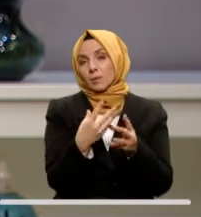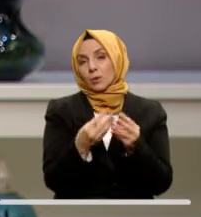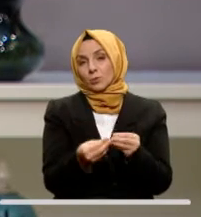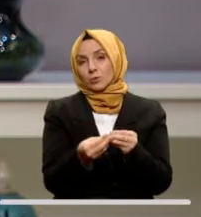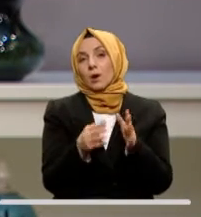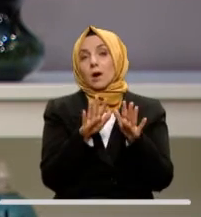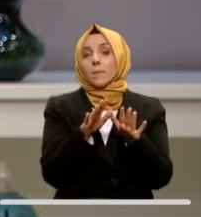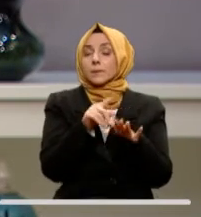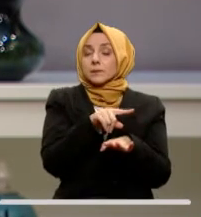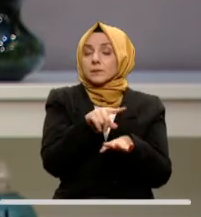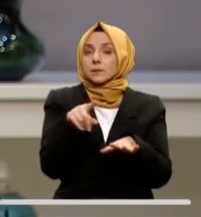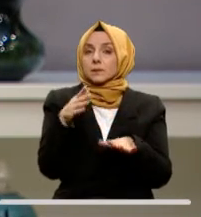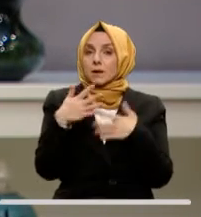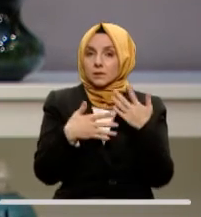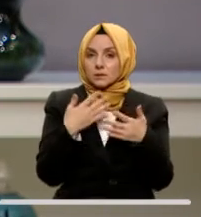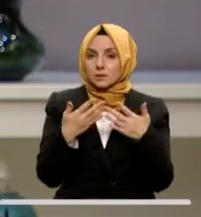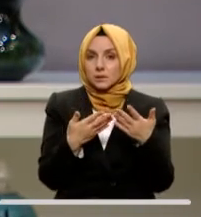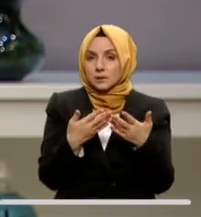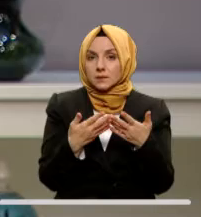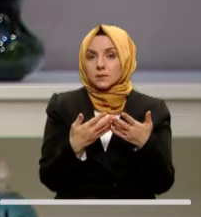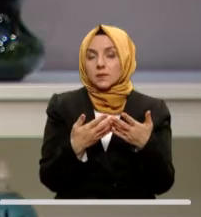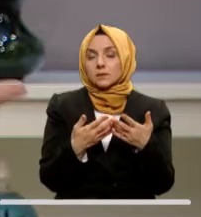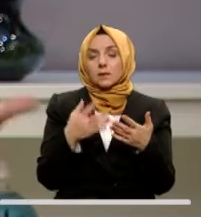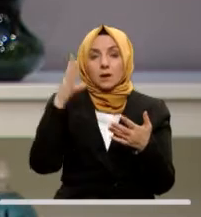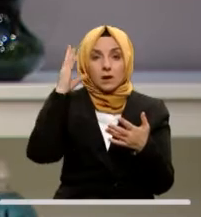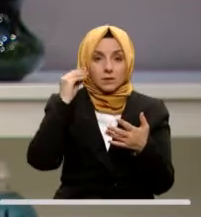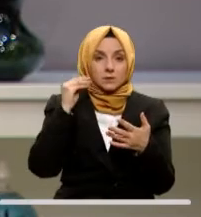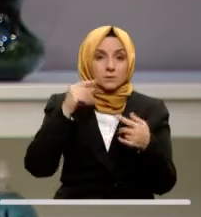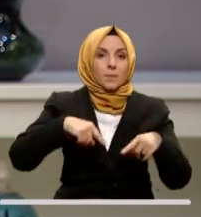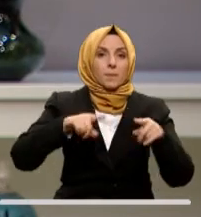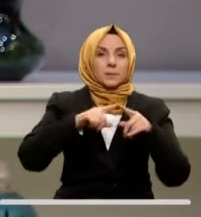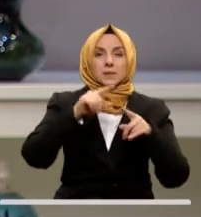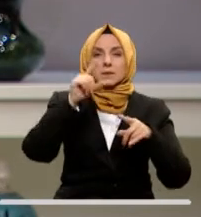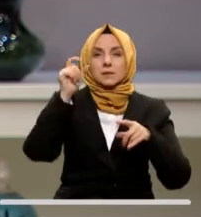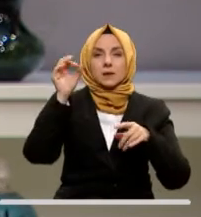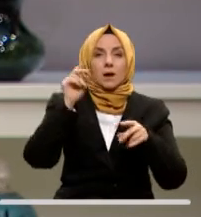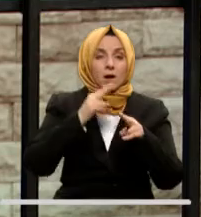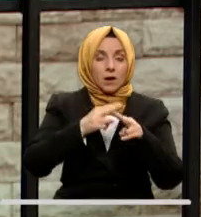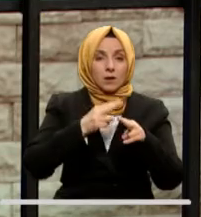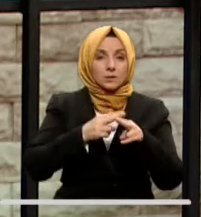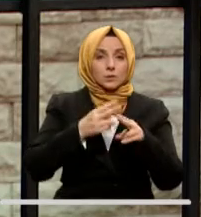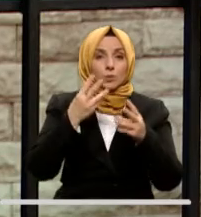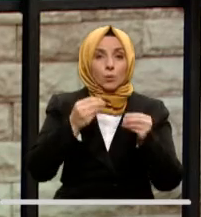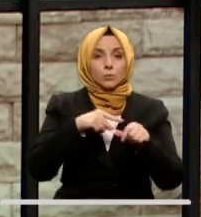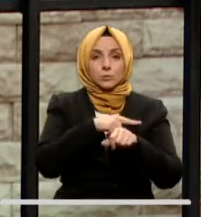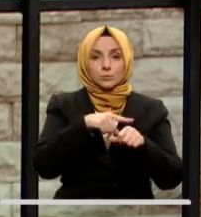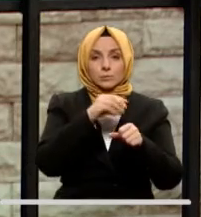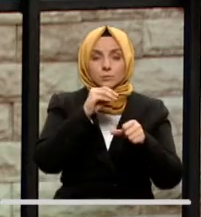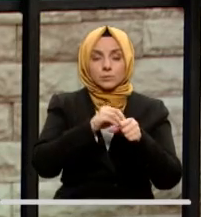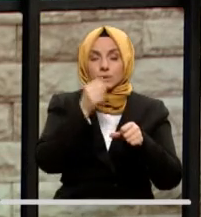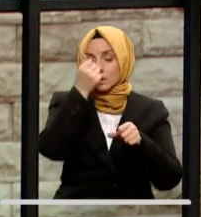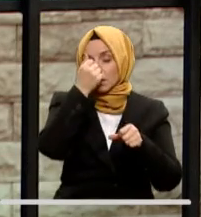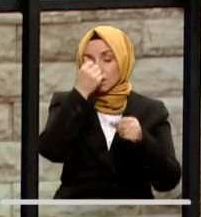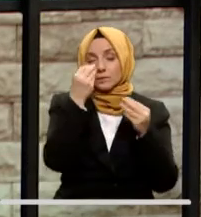dan benim anladım bize öyle bir acil durumda kan veriyor olsak dahi Okan kullanılmıyor değil mi ya Çünkü bu süreçlerden